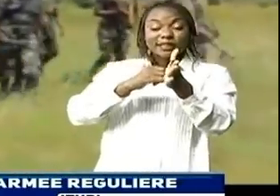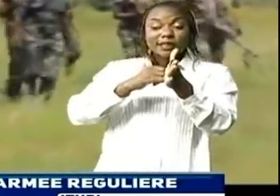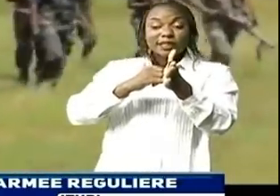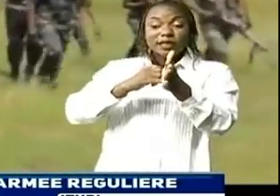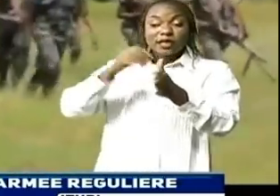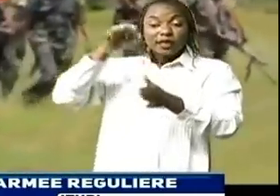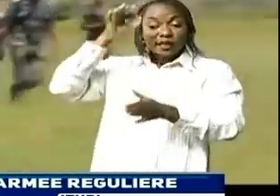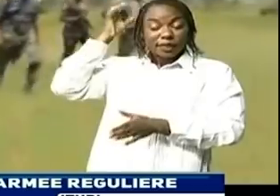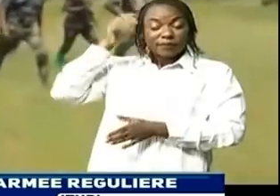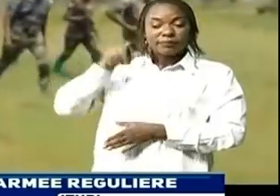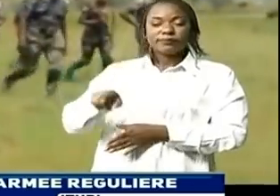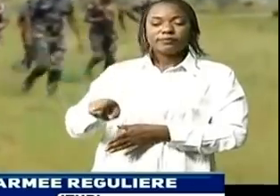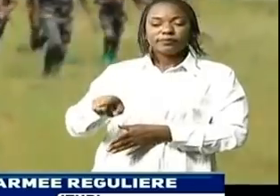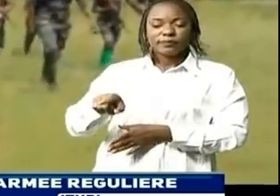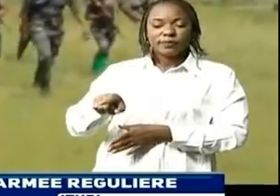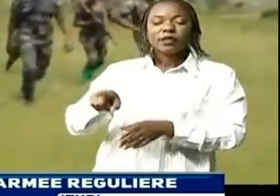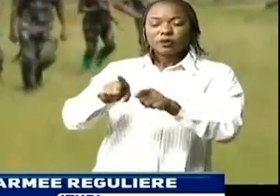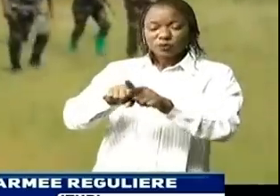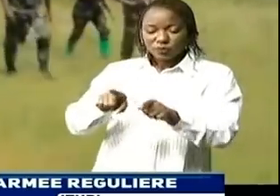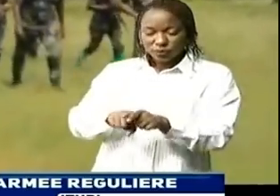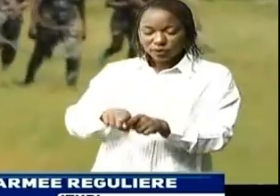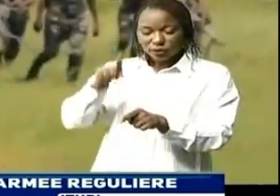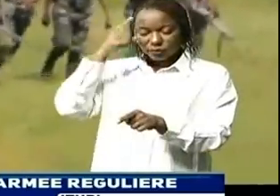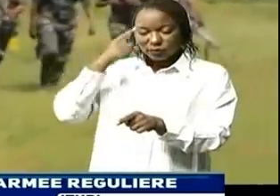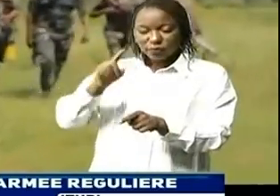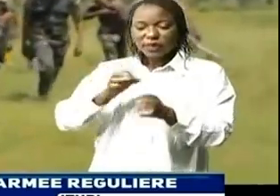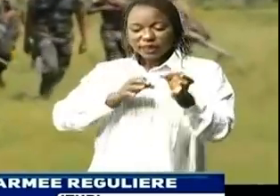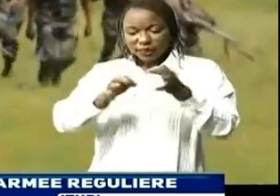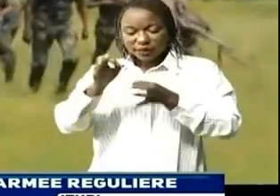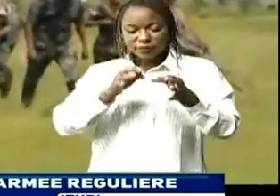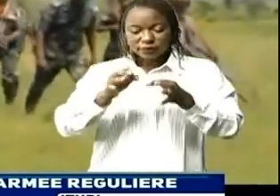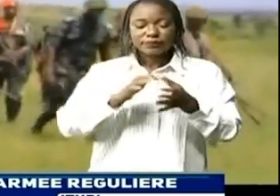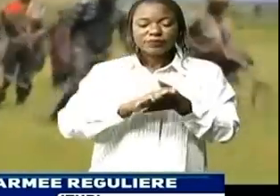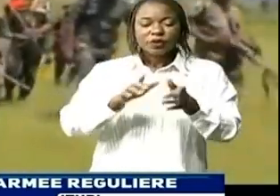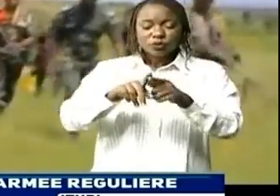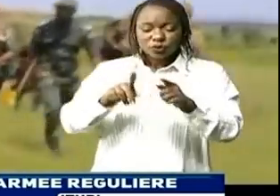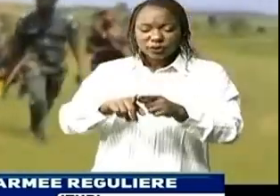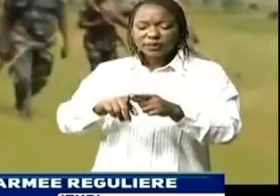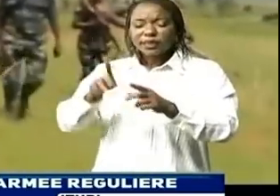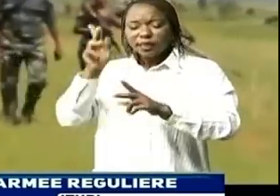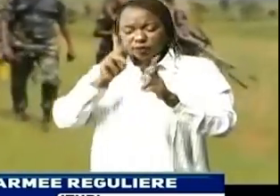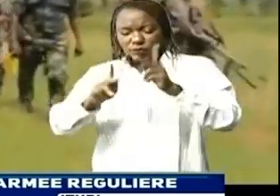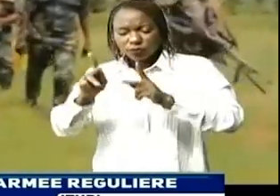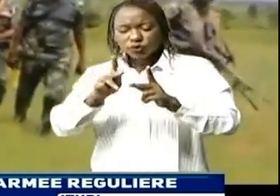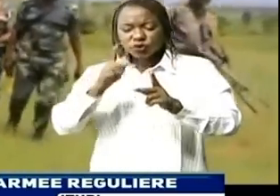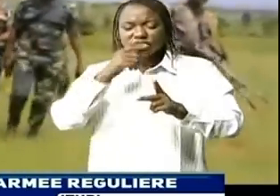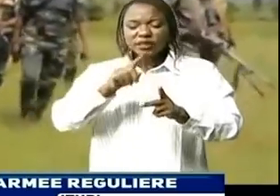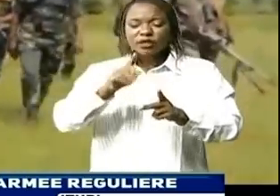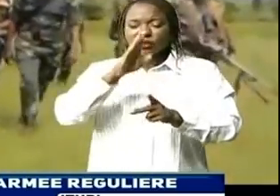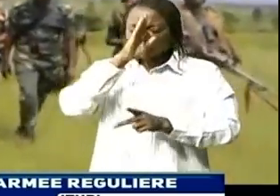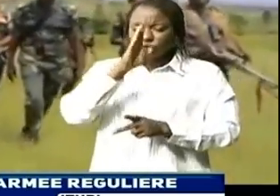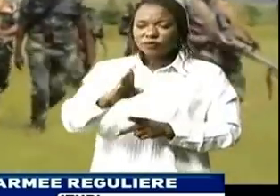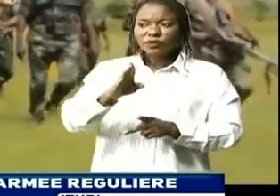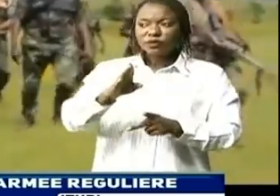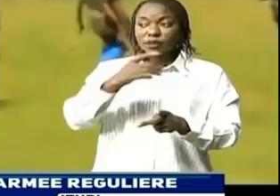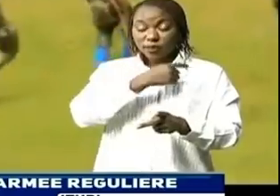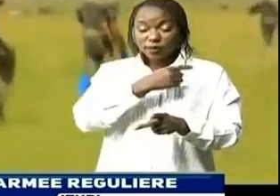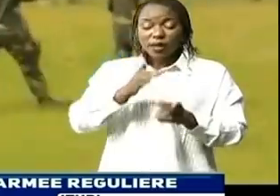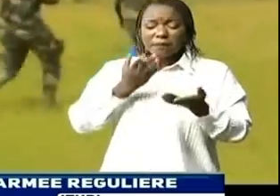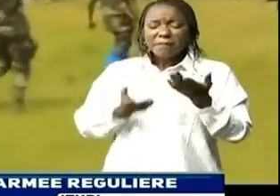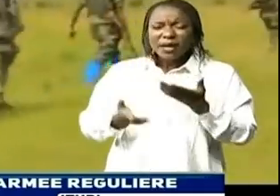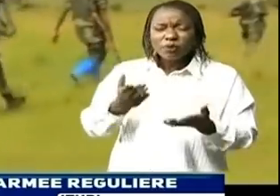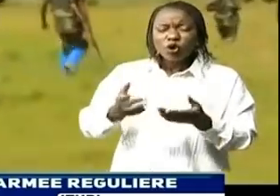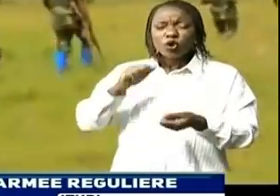porte-parole des opérations en Ituri, dresse les bilans avant d'appeler la population à faire confiance aux forces loyalistes. À l'issue de ces opérations,